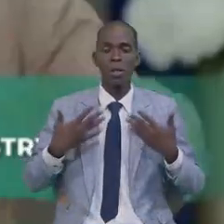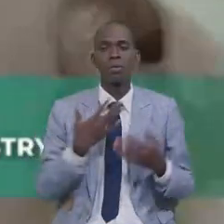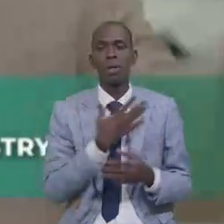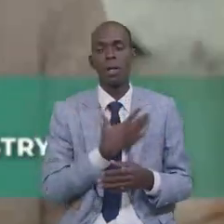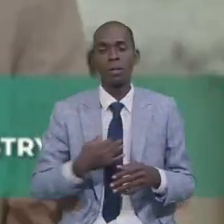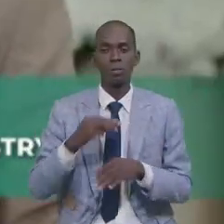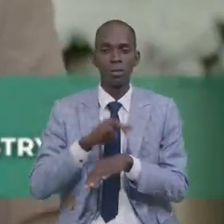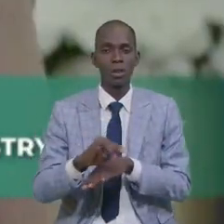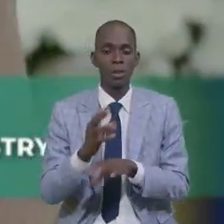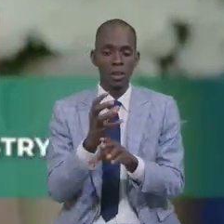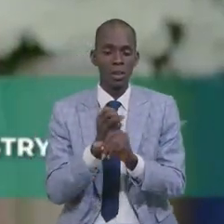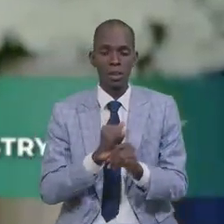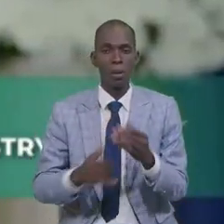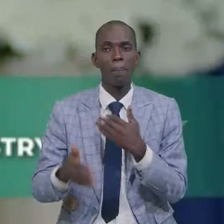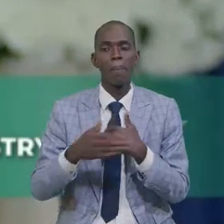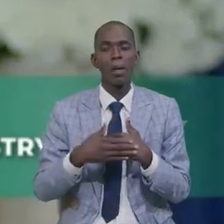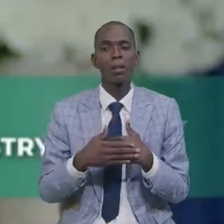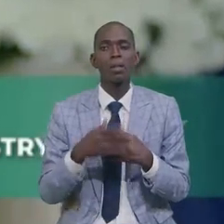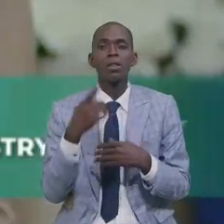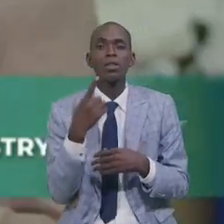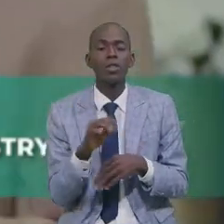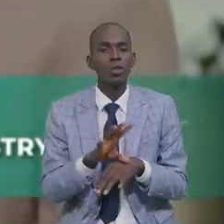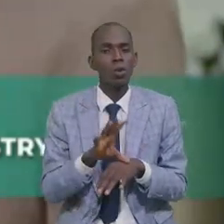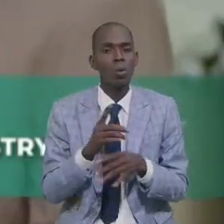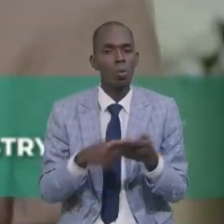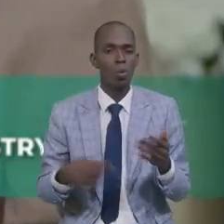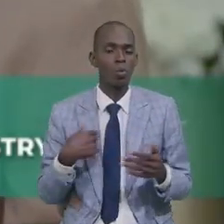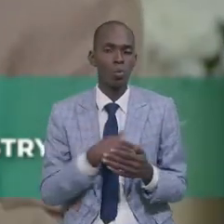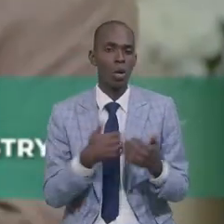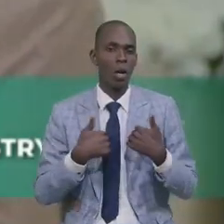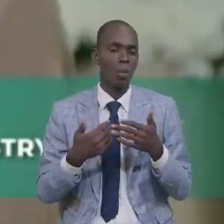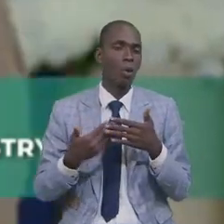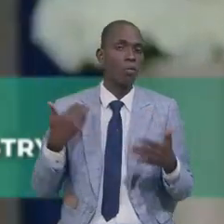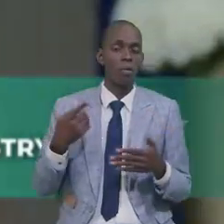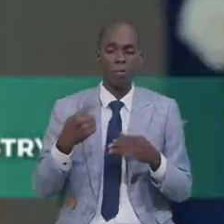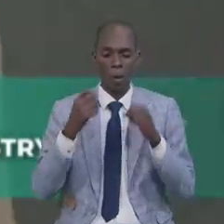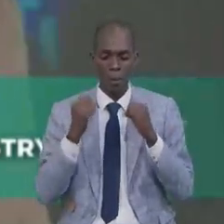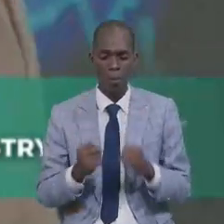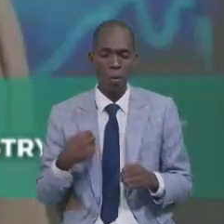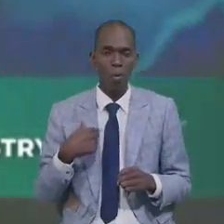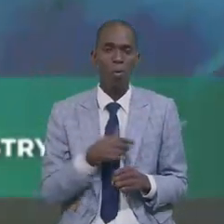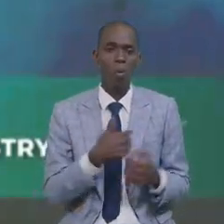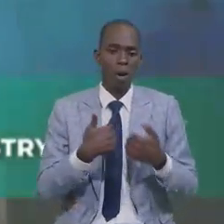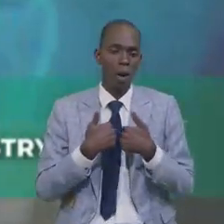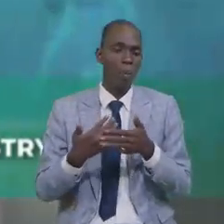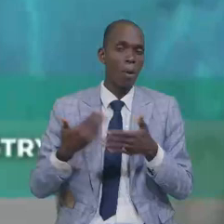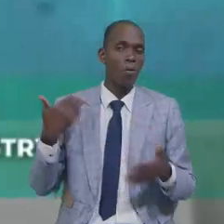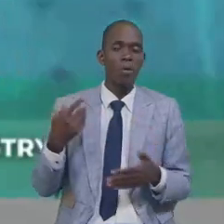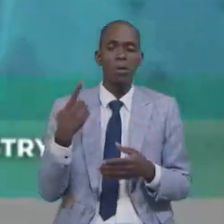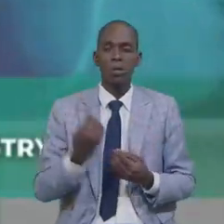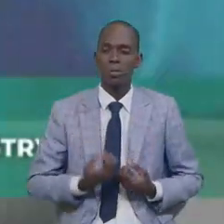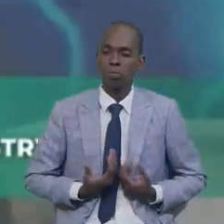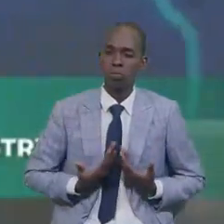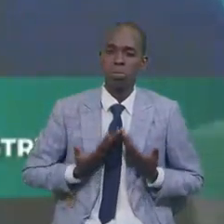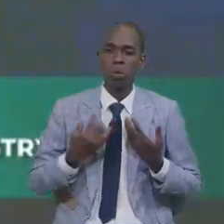ministère ». Recouvrez l'église, ce que nous avions par le passé, la puissance que nous avions avant, le